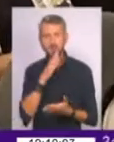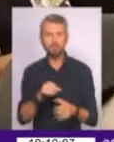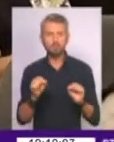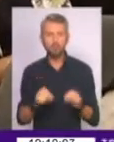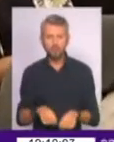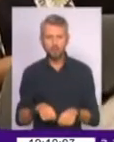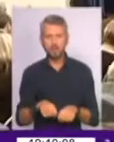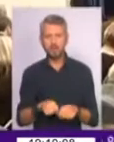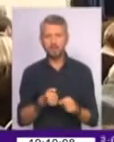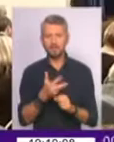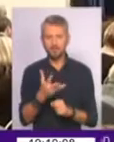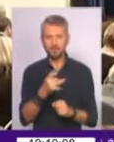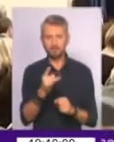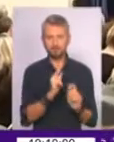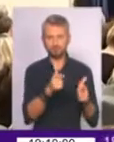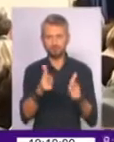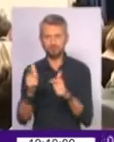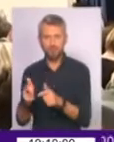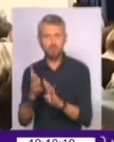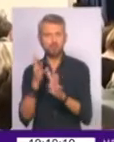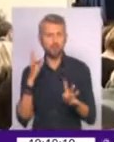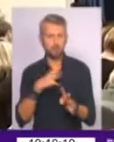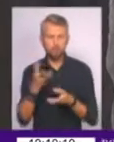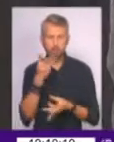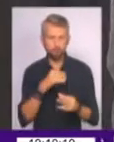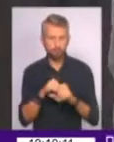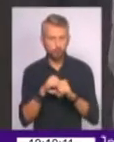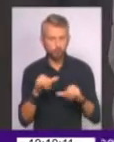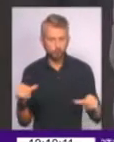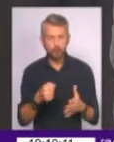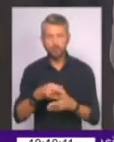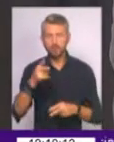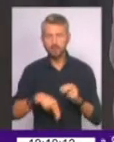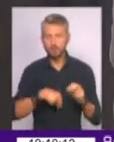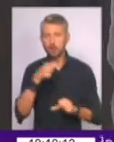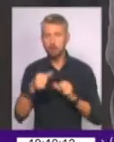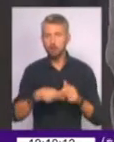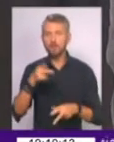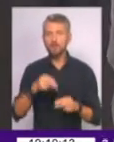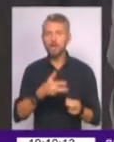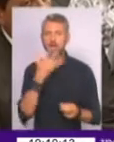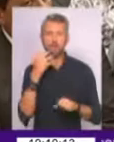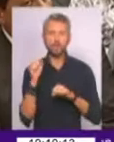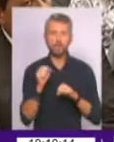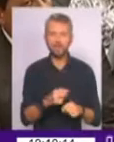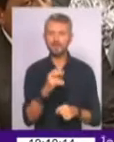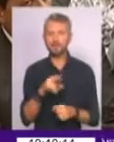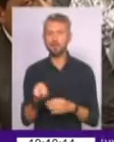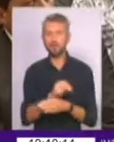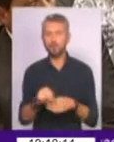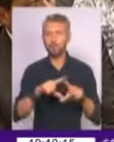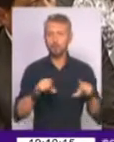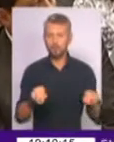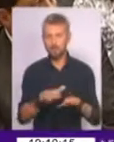декілька різних обліковок, черга була штучно роздутою. Також до кінця року завершить термомодернізацію та капітальні ремонти в школах та садках,